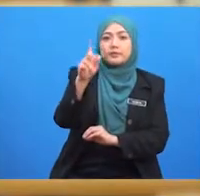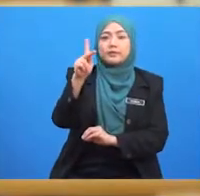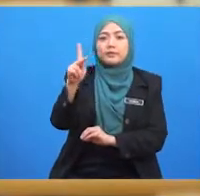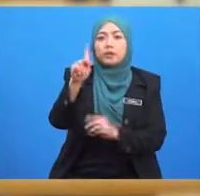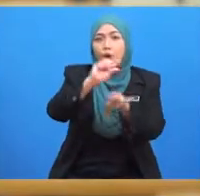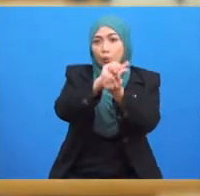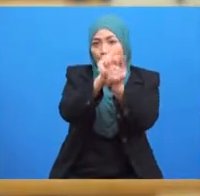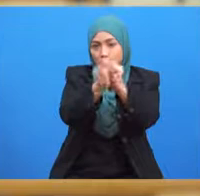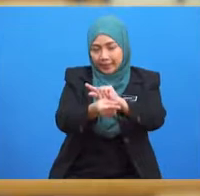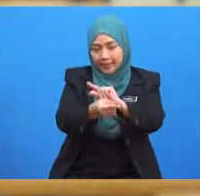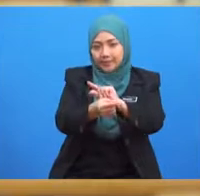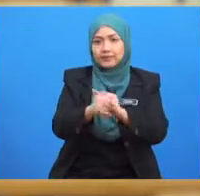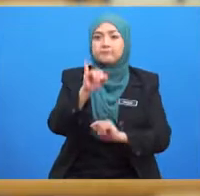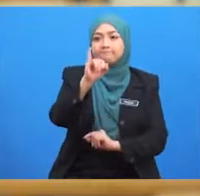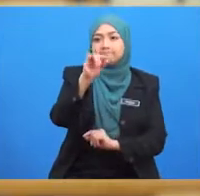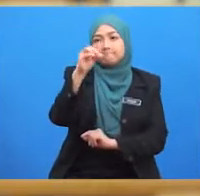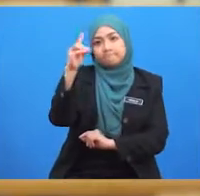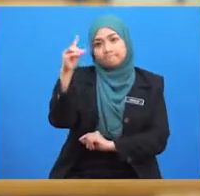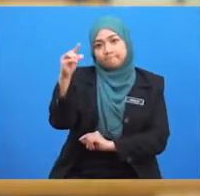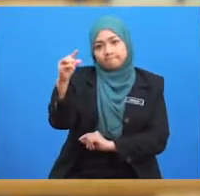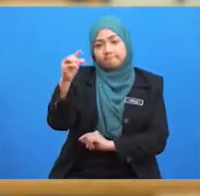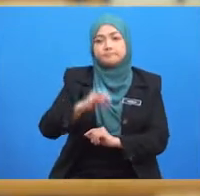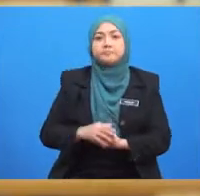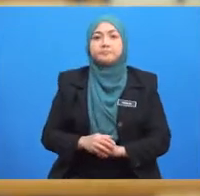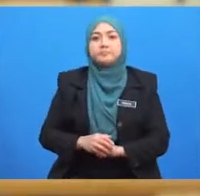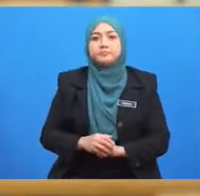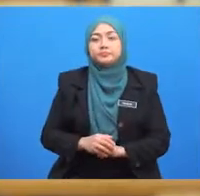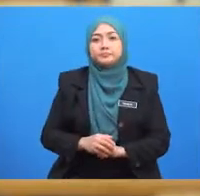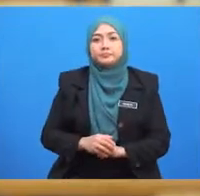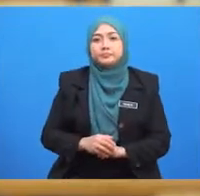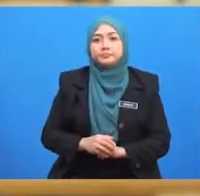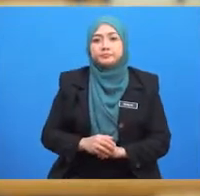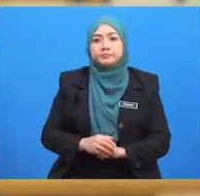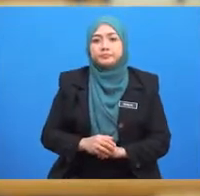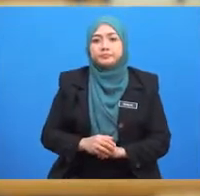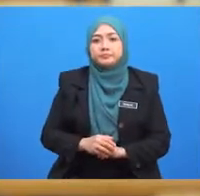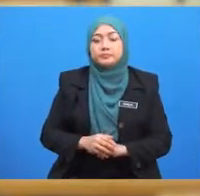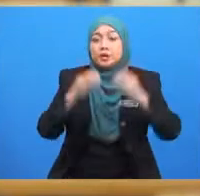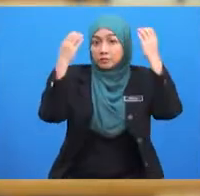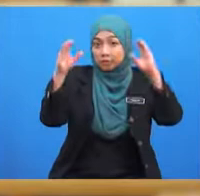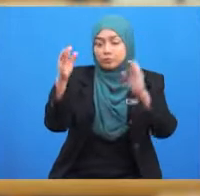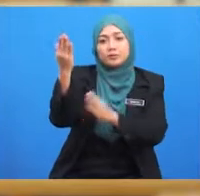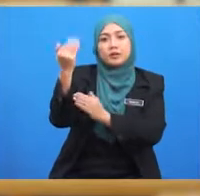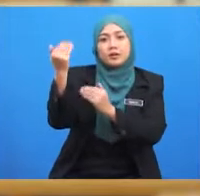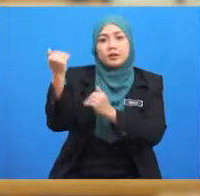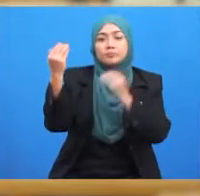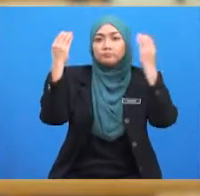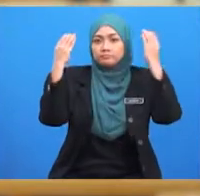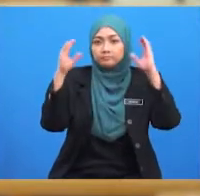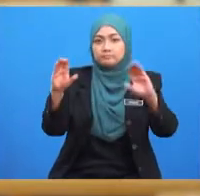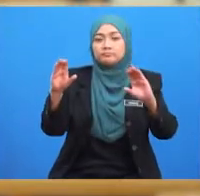akan berkongsi ilmu berkenalan nomor indeks dan indexqu Hai Cikgu berharap agar